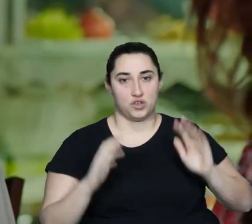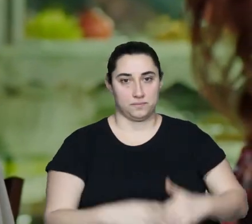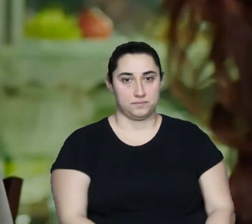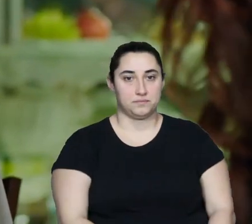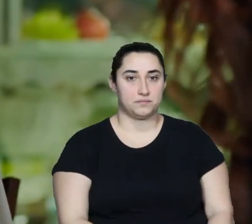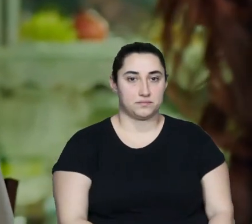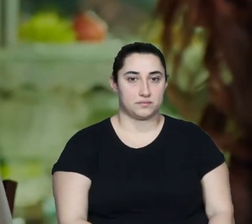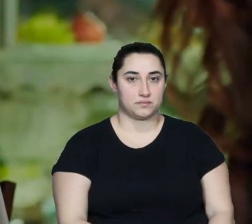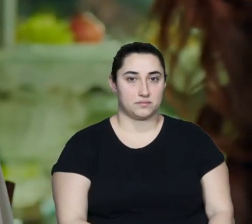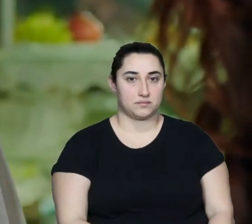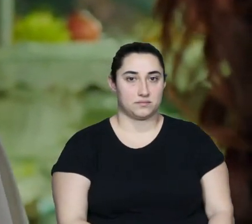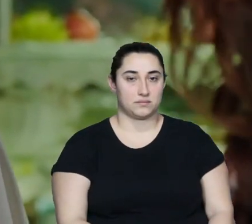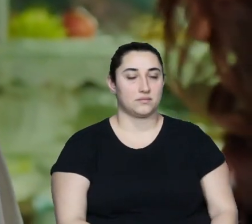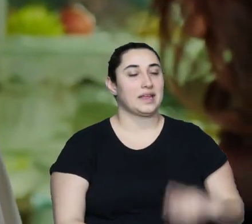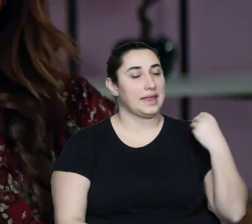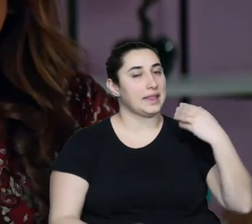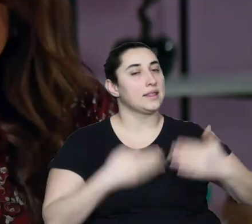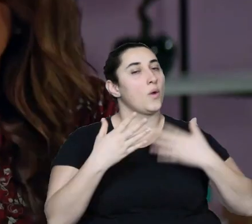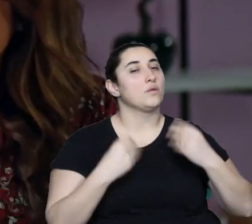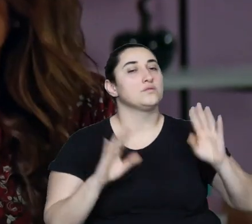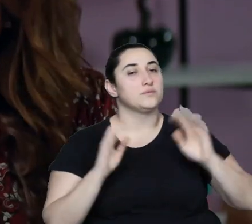artık. Nalan var, Nalan.